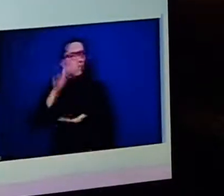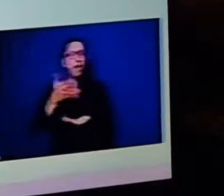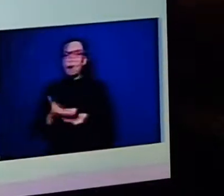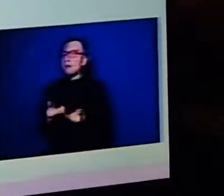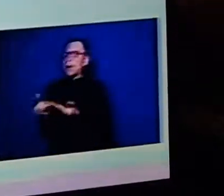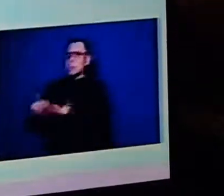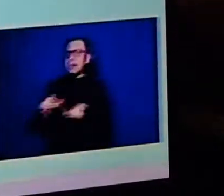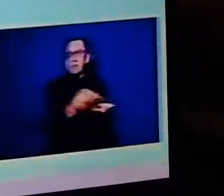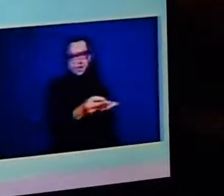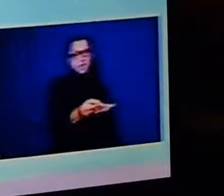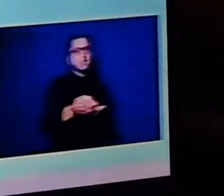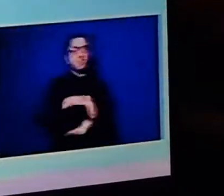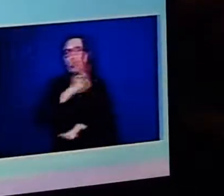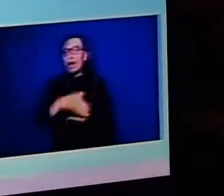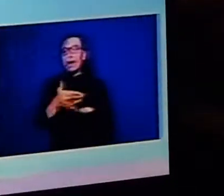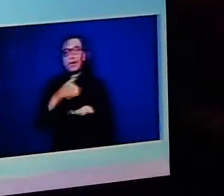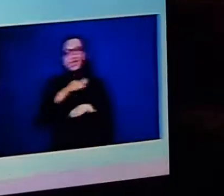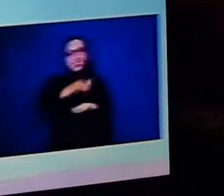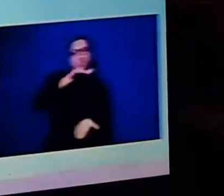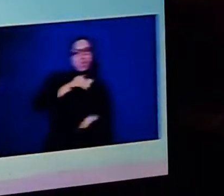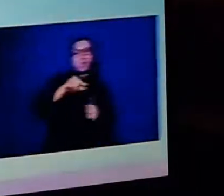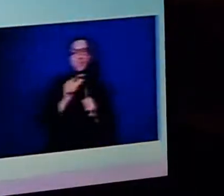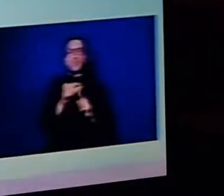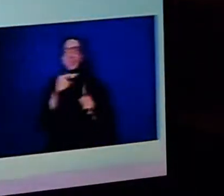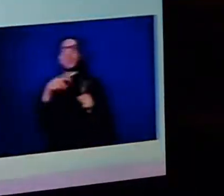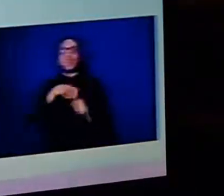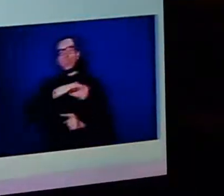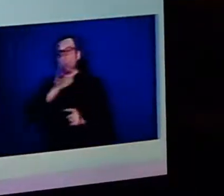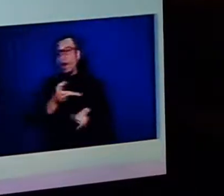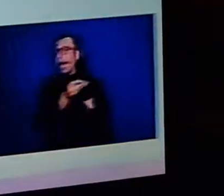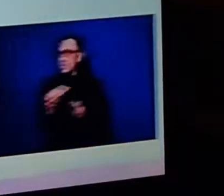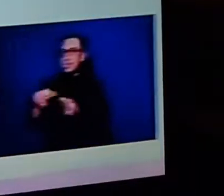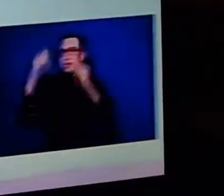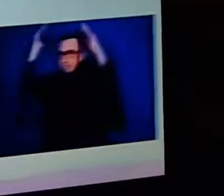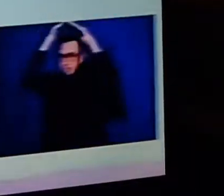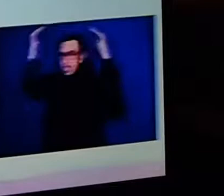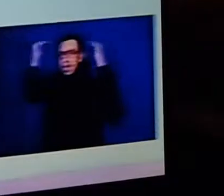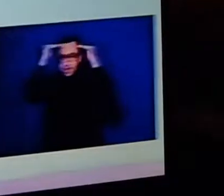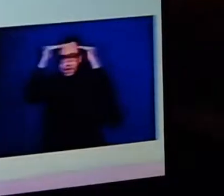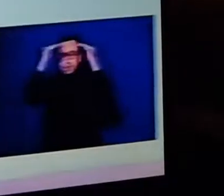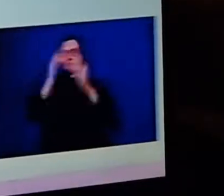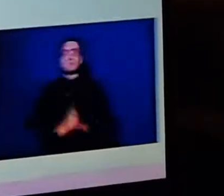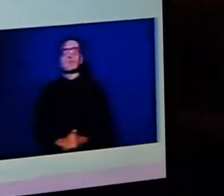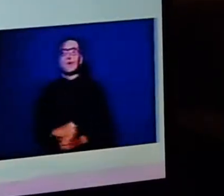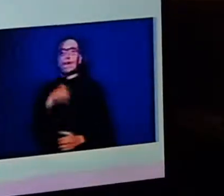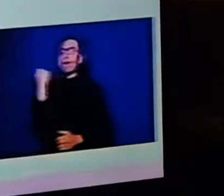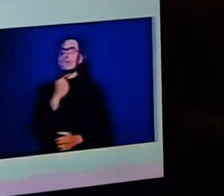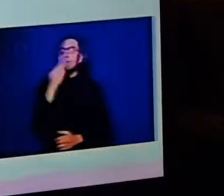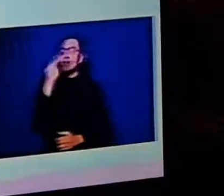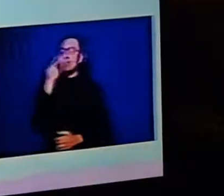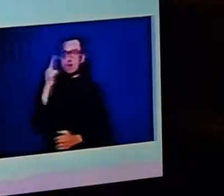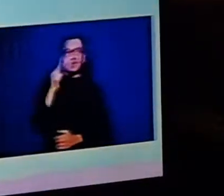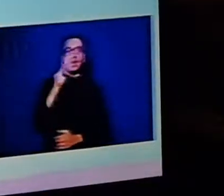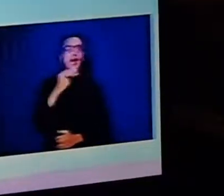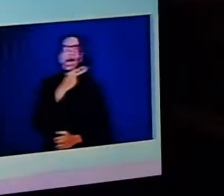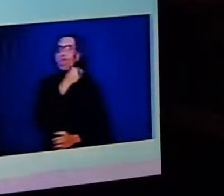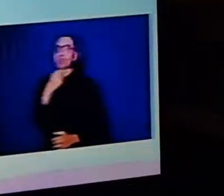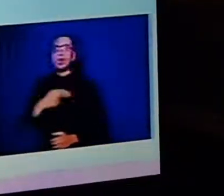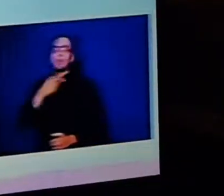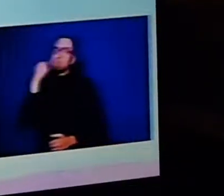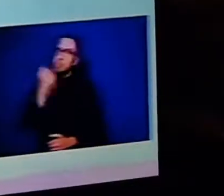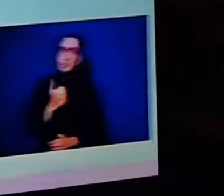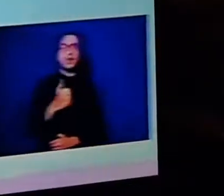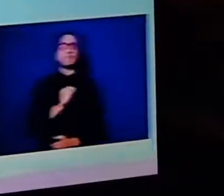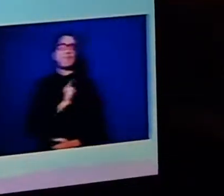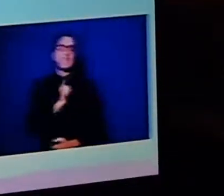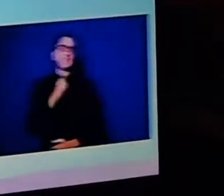siapkan sampai ke petani. Ini komitmen kami. Kami yakin Indonesia bisa berdiri di atas kaki kita sendiri. Kita